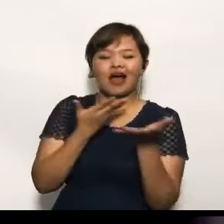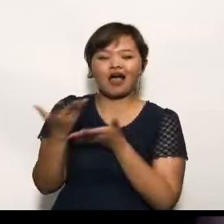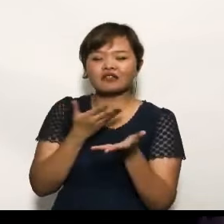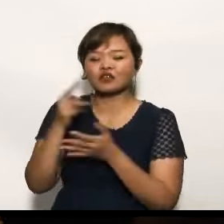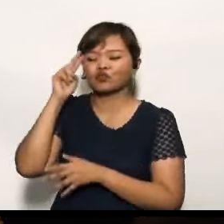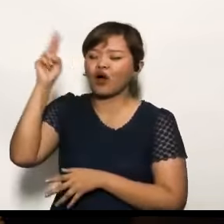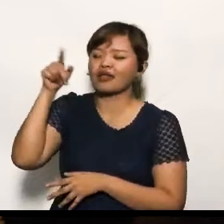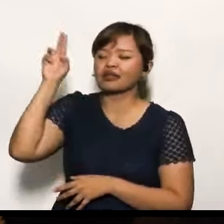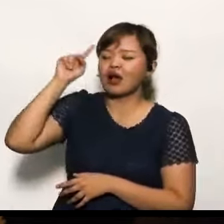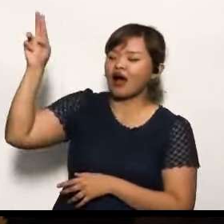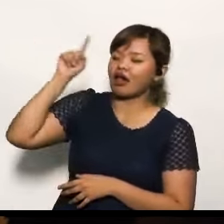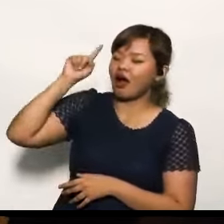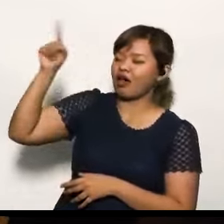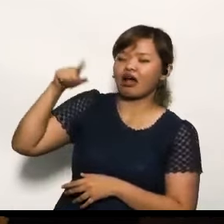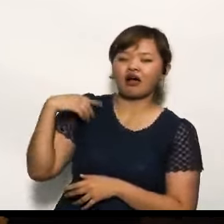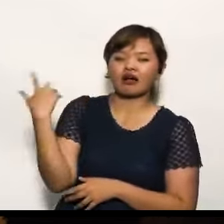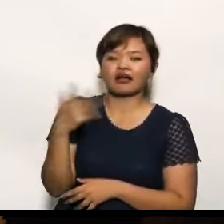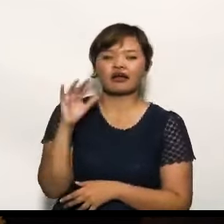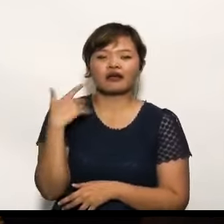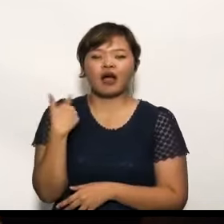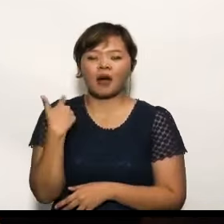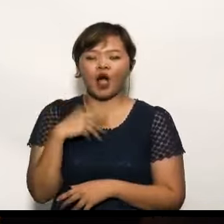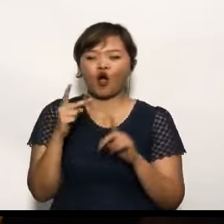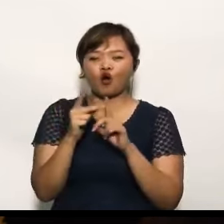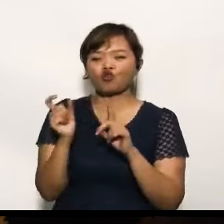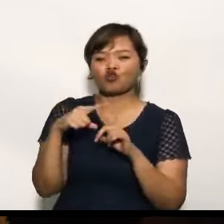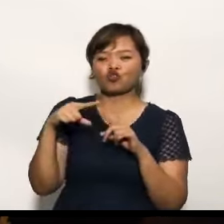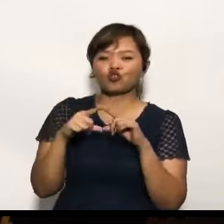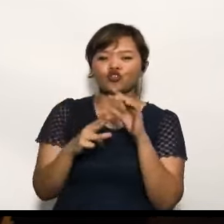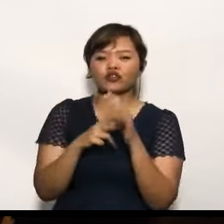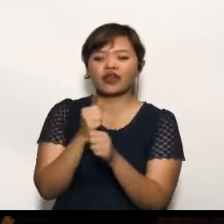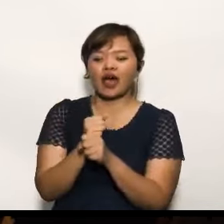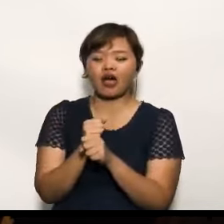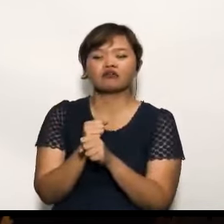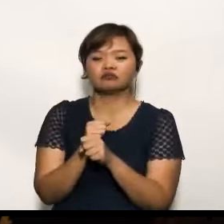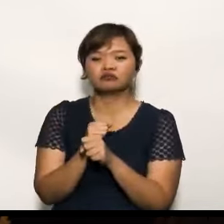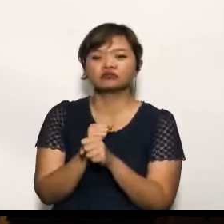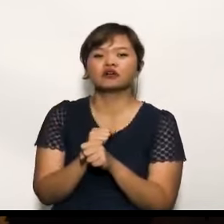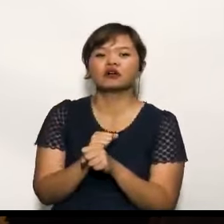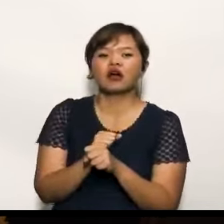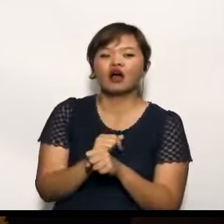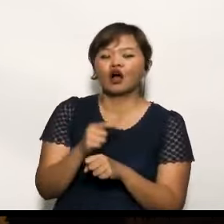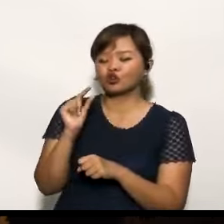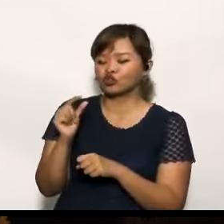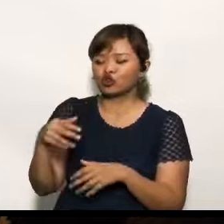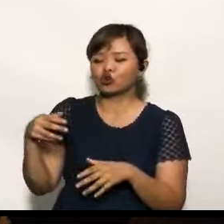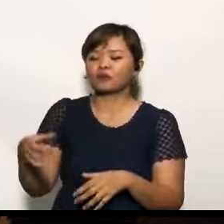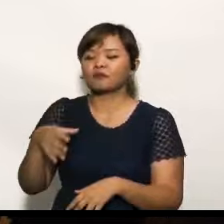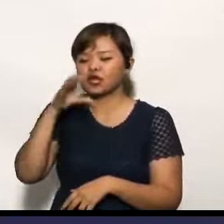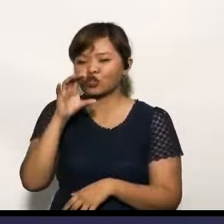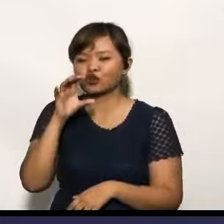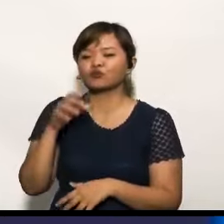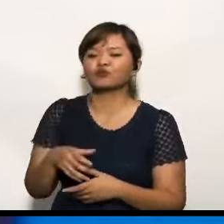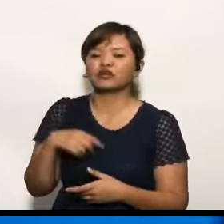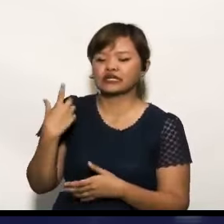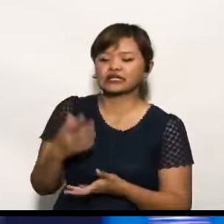melayani-Mu, Tuhan, Engkau Allah yang tidak mau pernah berhutang. Bahkan secangkir air yang diberikan kepada hamba Tuhan,